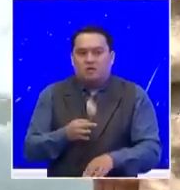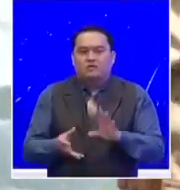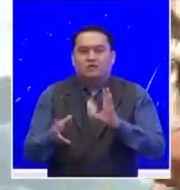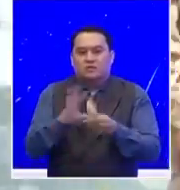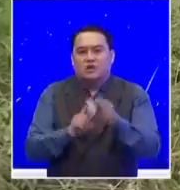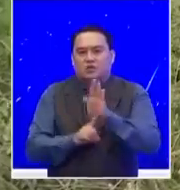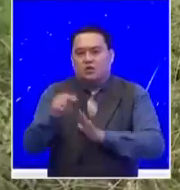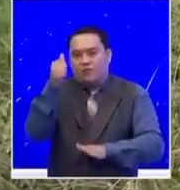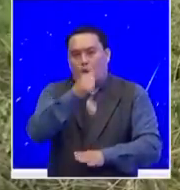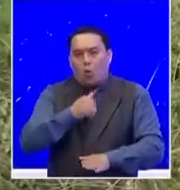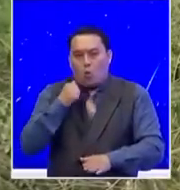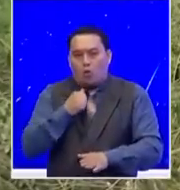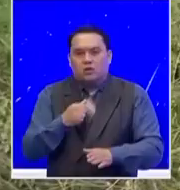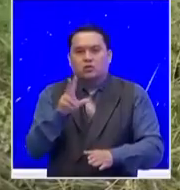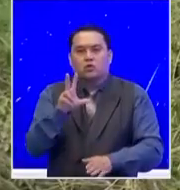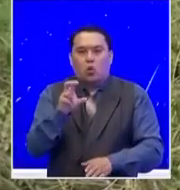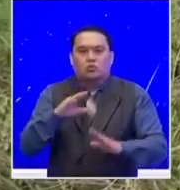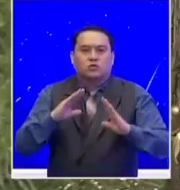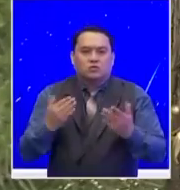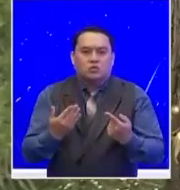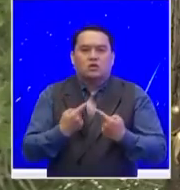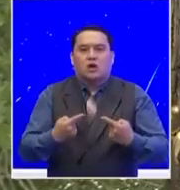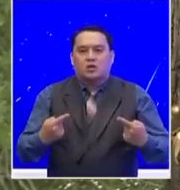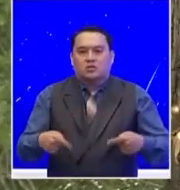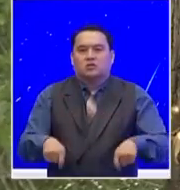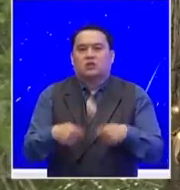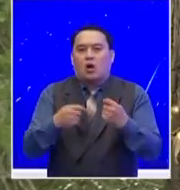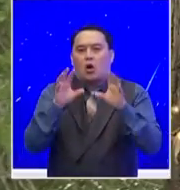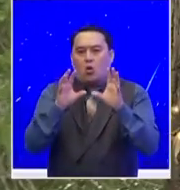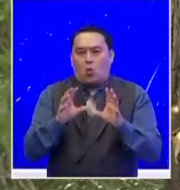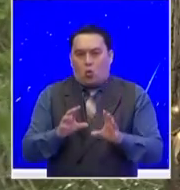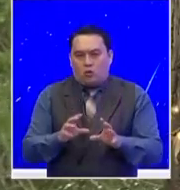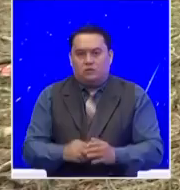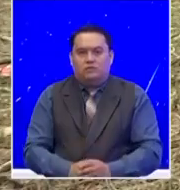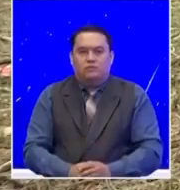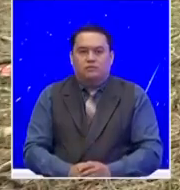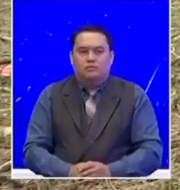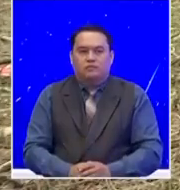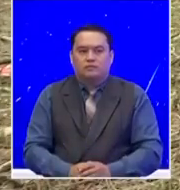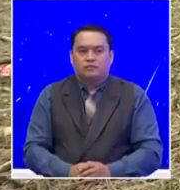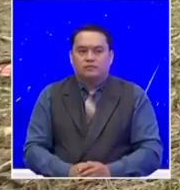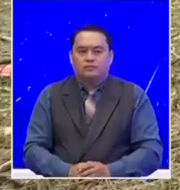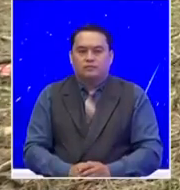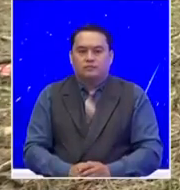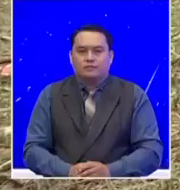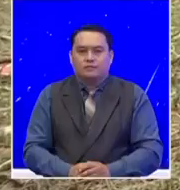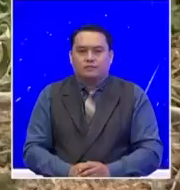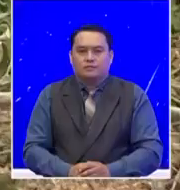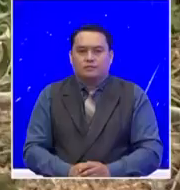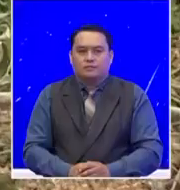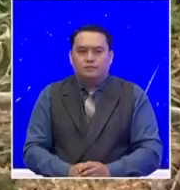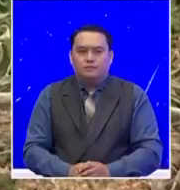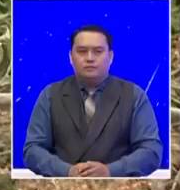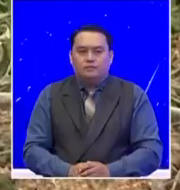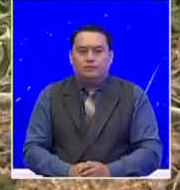с начала года зафиксировано уже более 300 различных нарушений законодательства об охране окружающей среды.